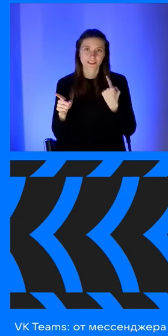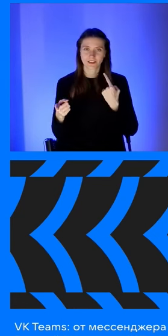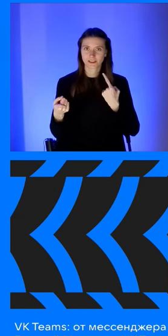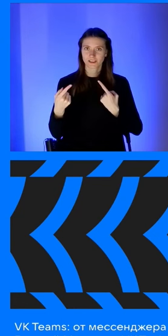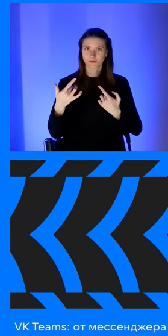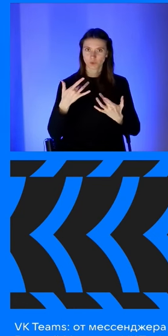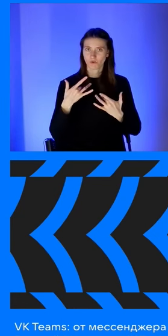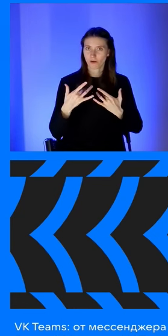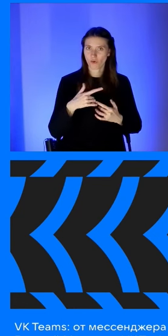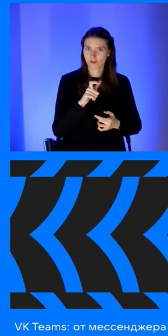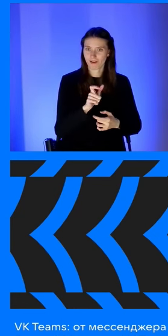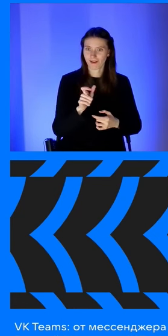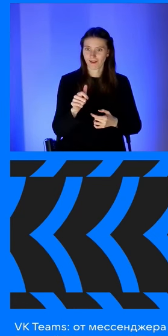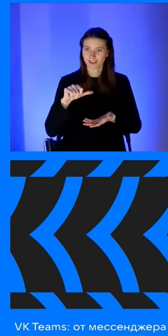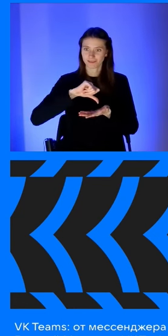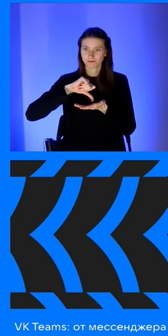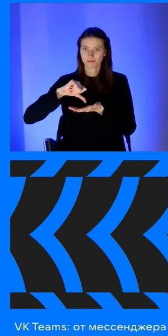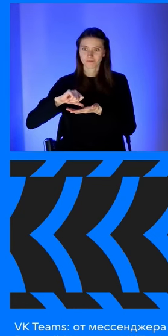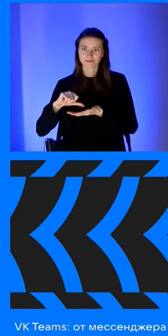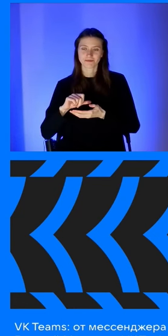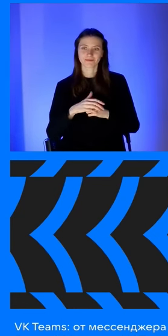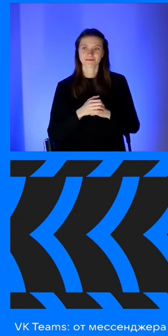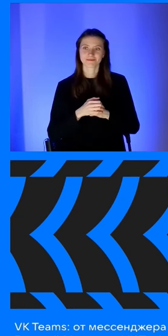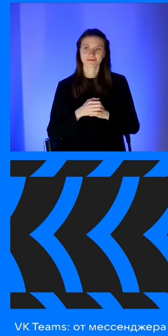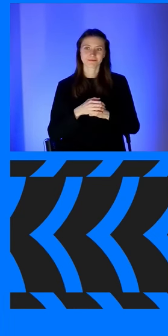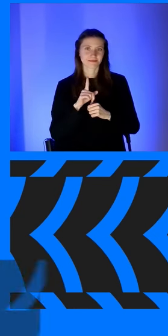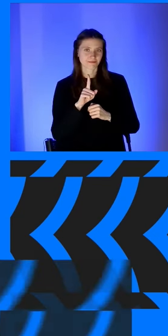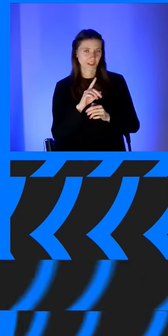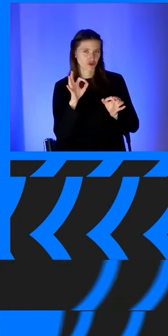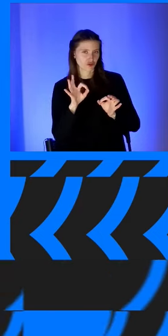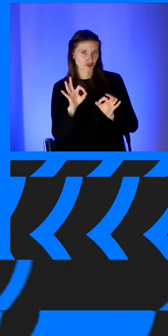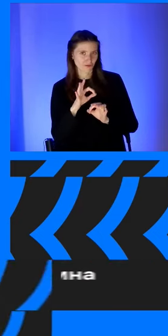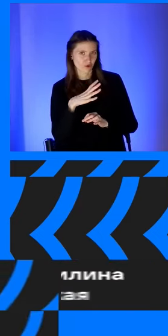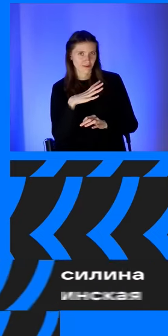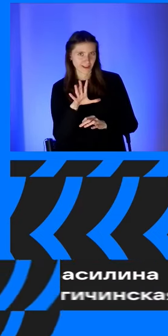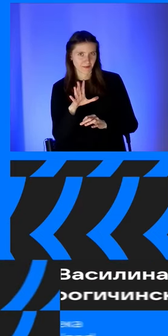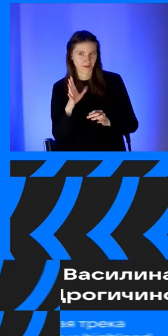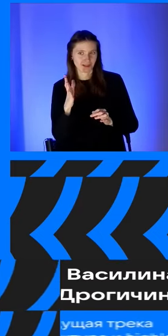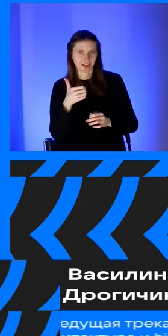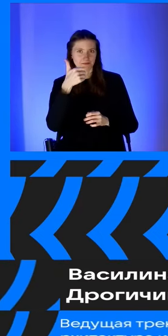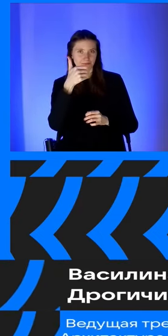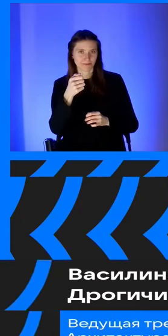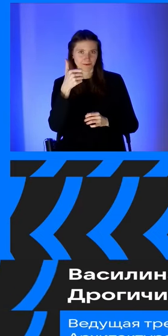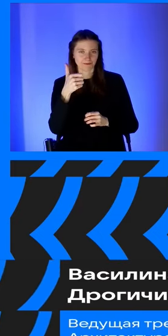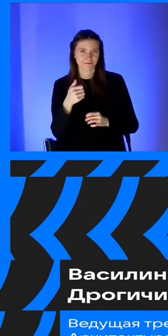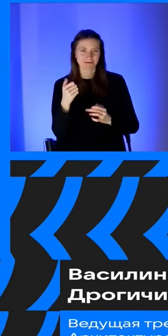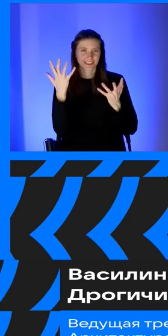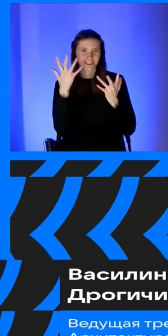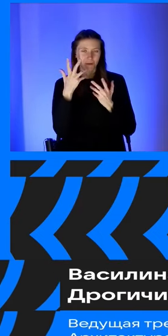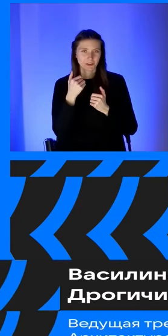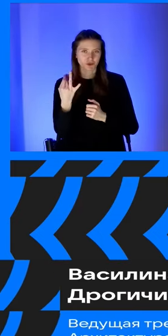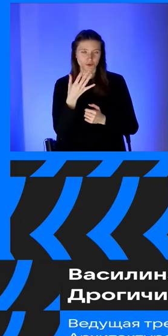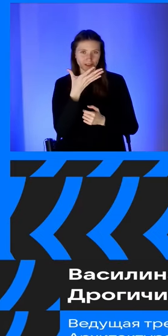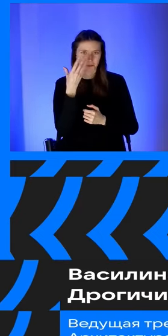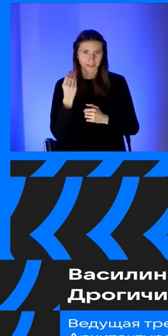меня подставляешь. Да? Да не, ладно. Ничего не было, забыли. Сейчас будет вспышка. Так вот,